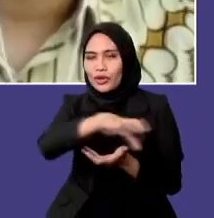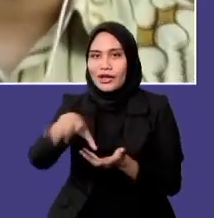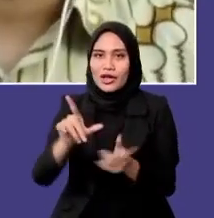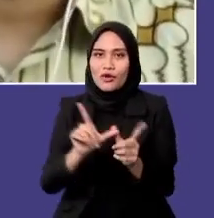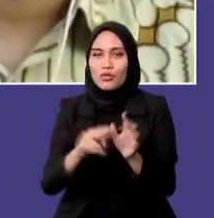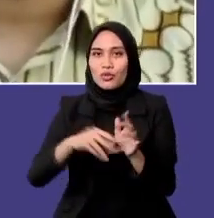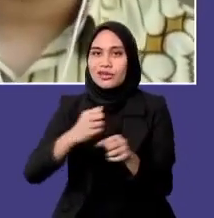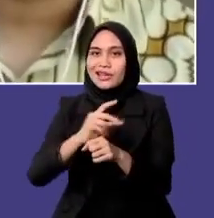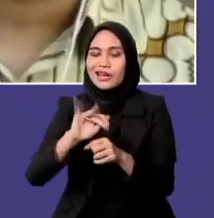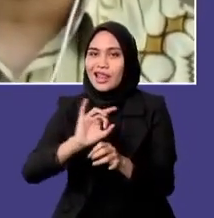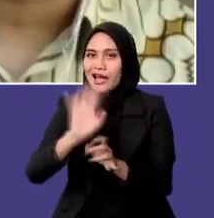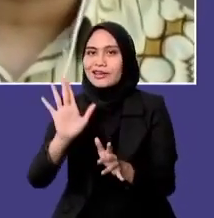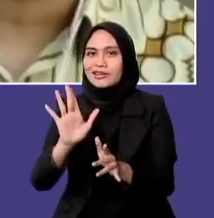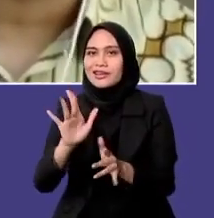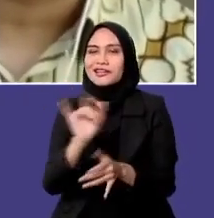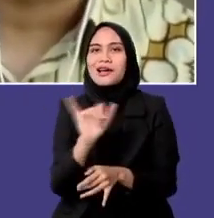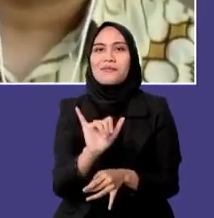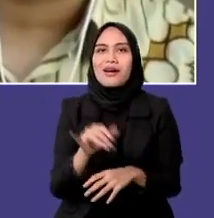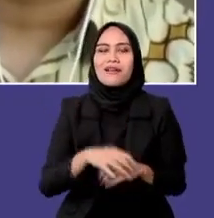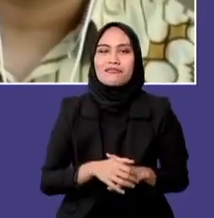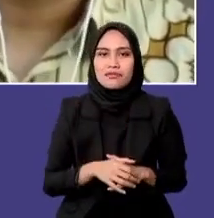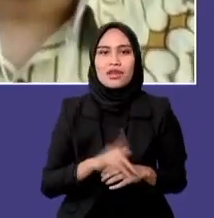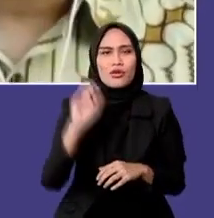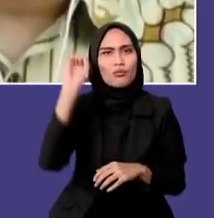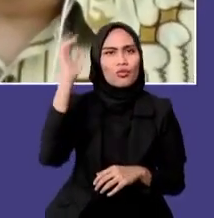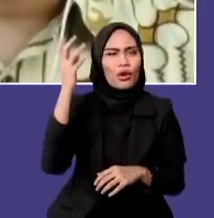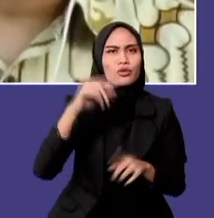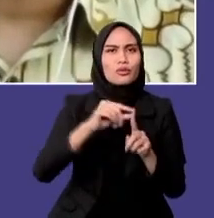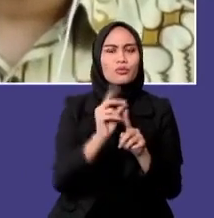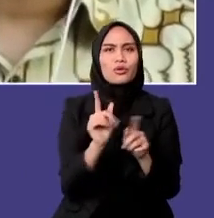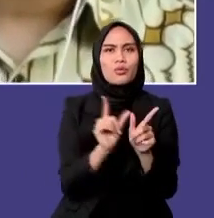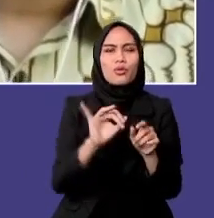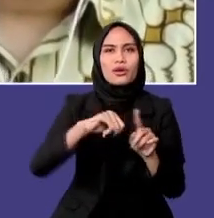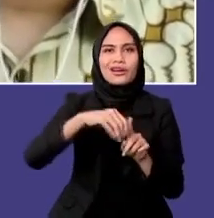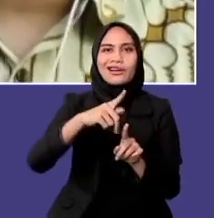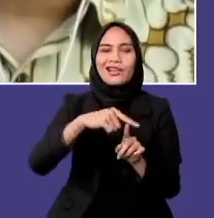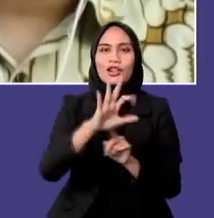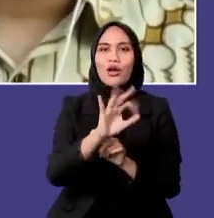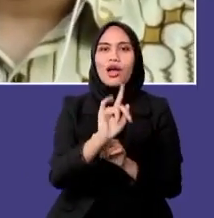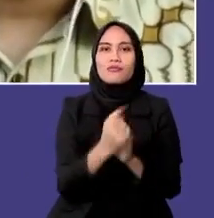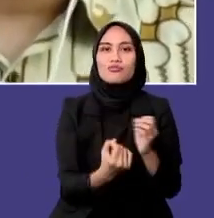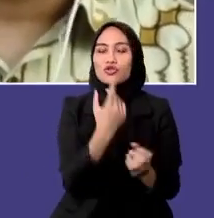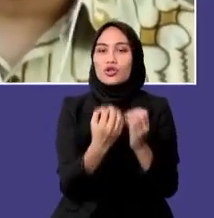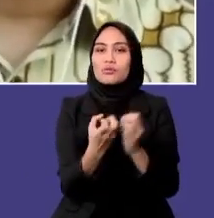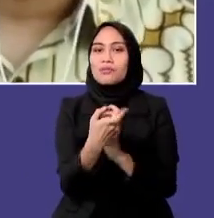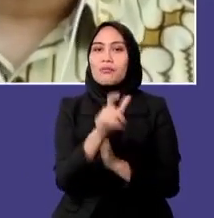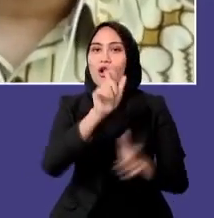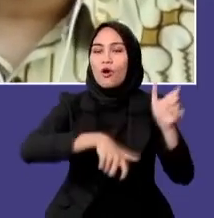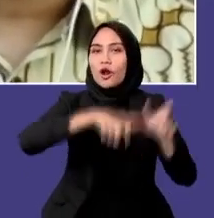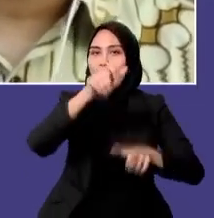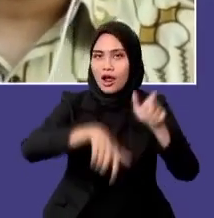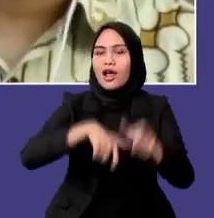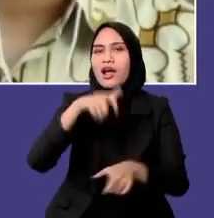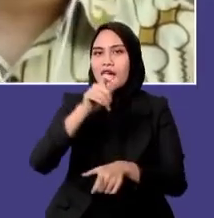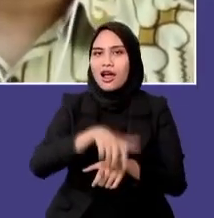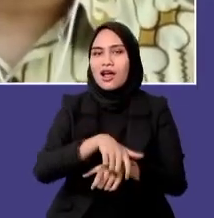di beberapa tempat yang lainnya seperti di Purwokerto, itu muncul beberapa orang yang berusaha untuk mengeruk keuntungan